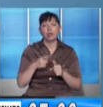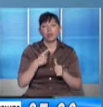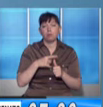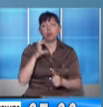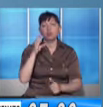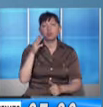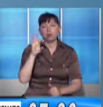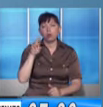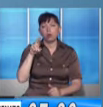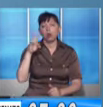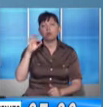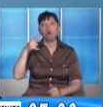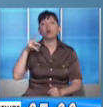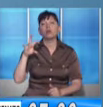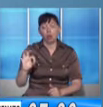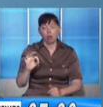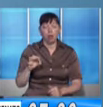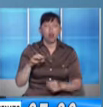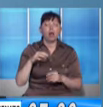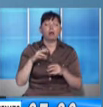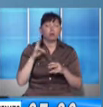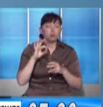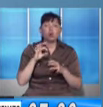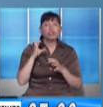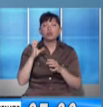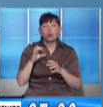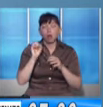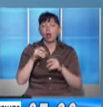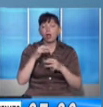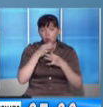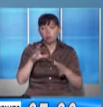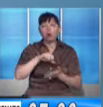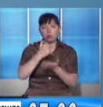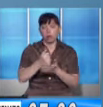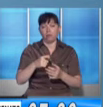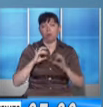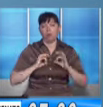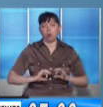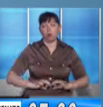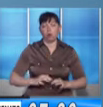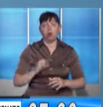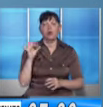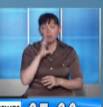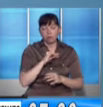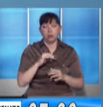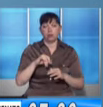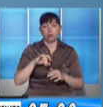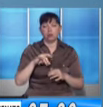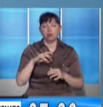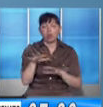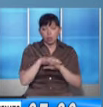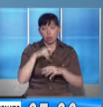procurorului general. Procurorul general trebuie să fie o persoană care să genereze toate aceste dosare. Toată societatea știe că procurorul